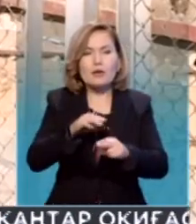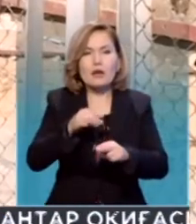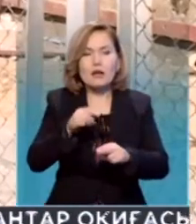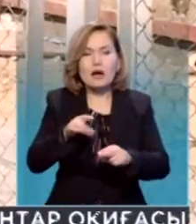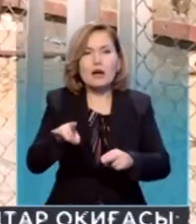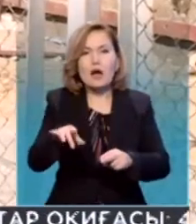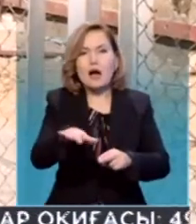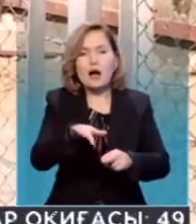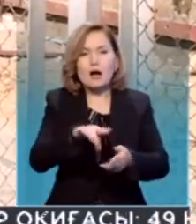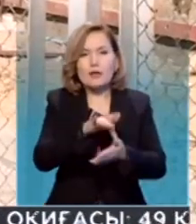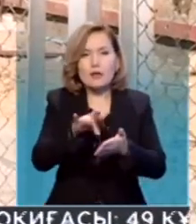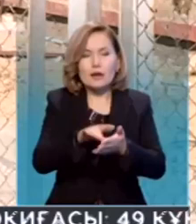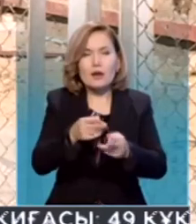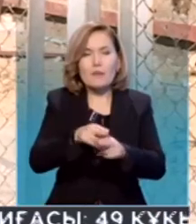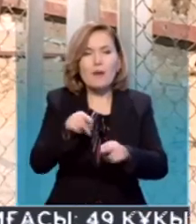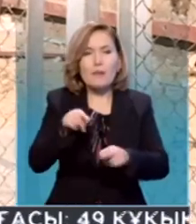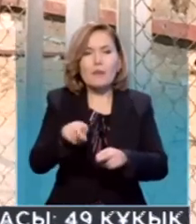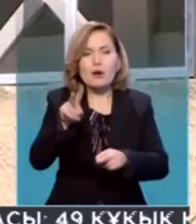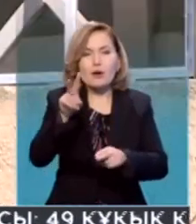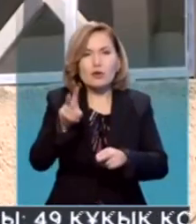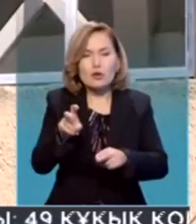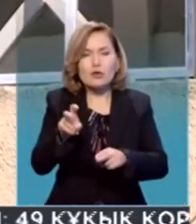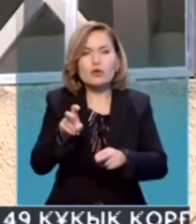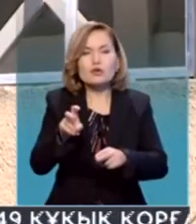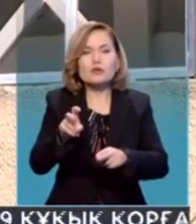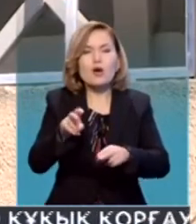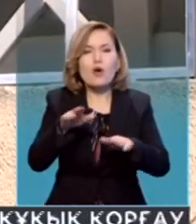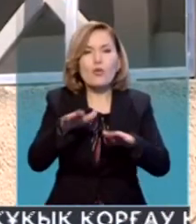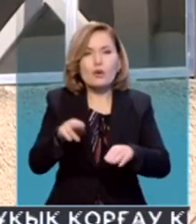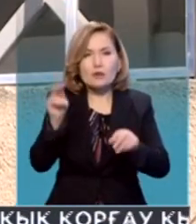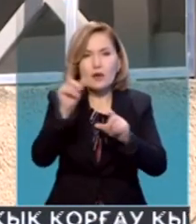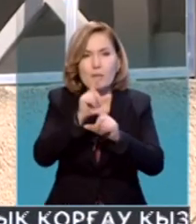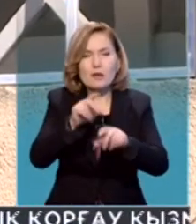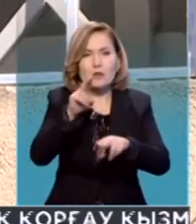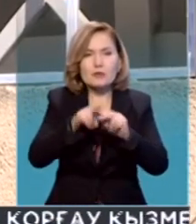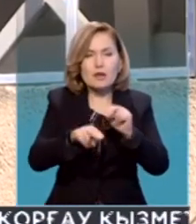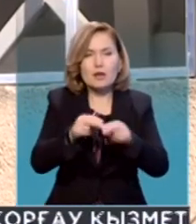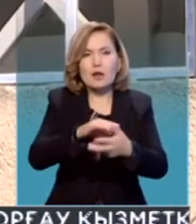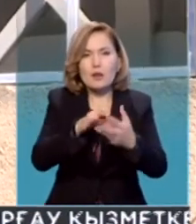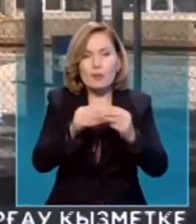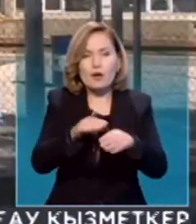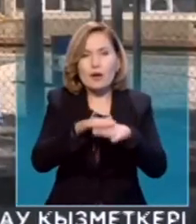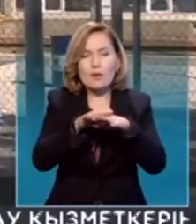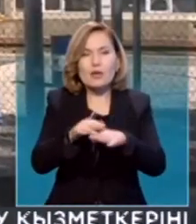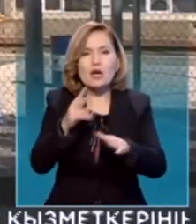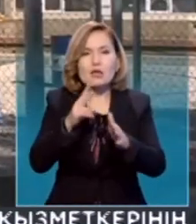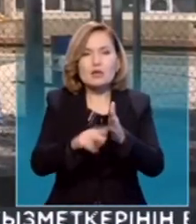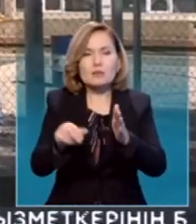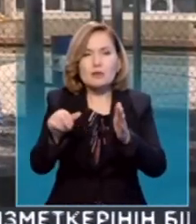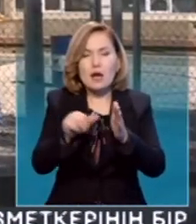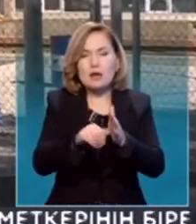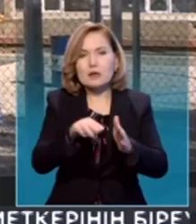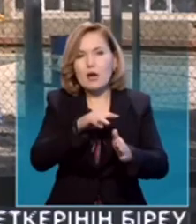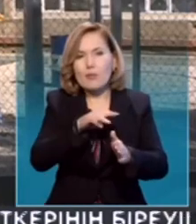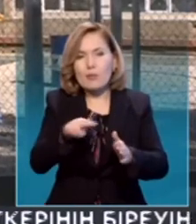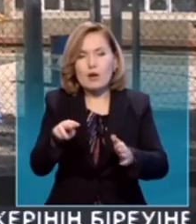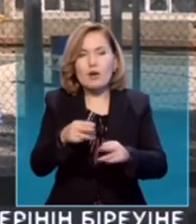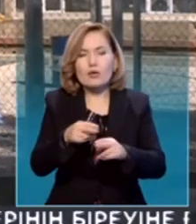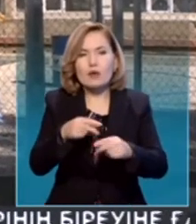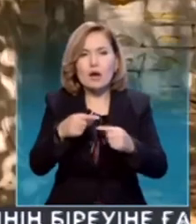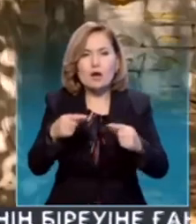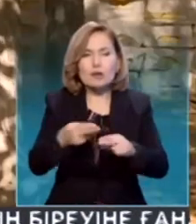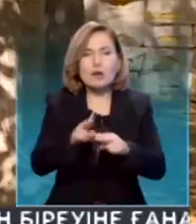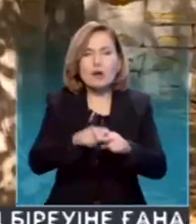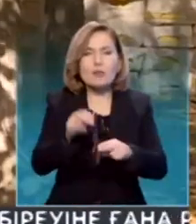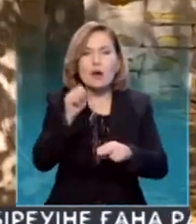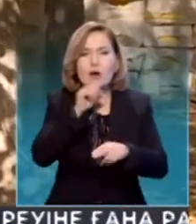қаласындағы 1200 орындық мектепті салуға 3 миллиард теңге бөлінген. Тексеріс барысында 76 миллион теңгеге сәйкес келмейтін құрылыс монтаждау